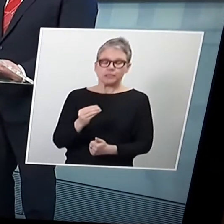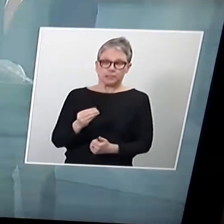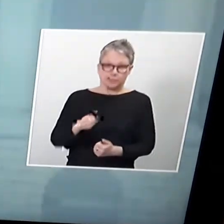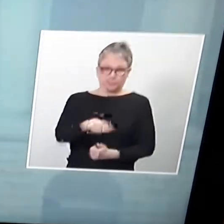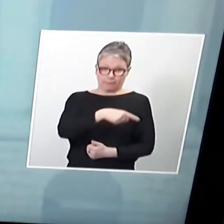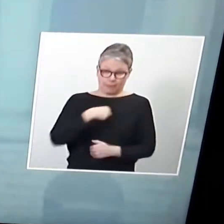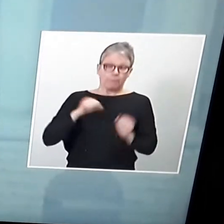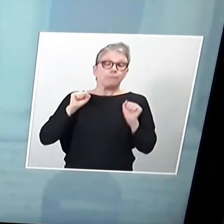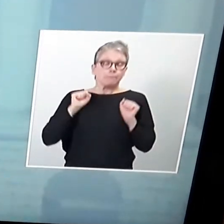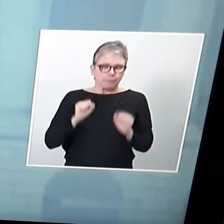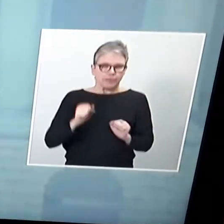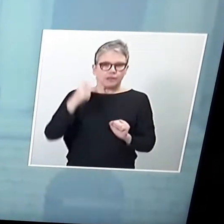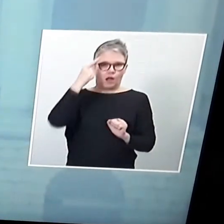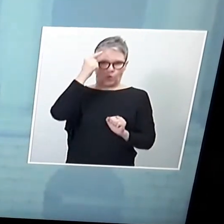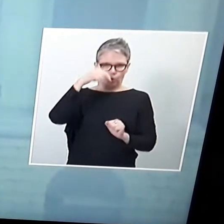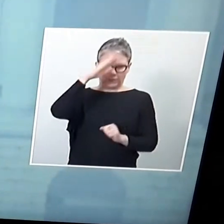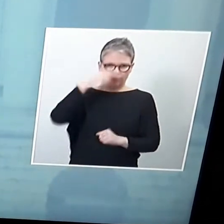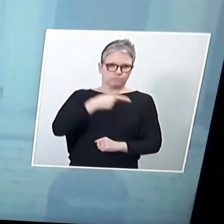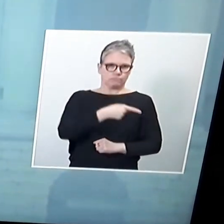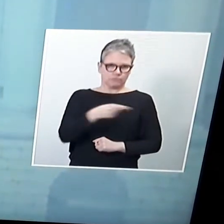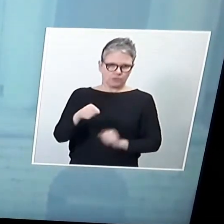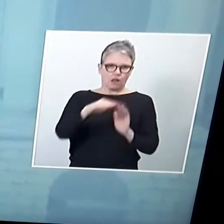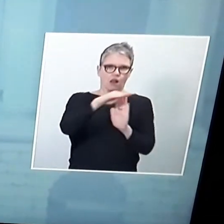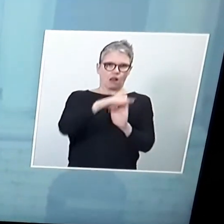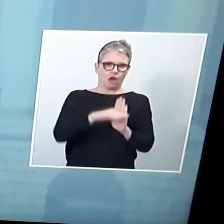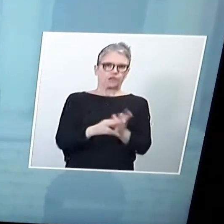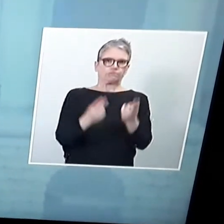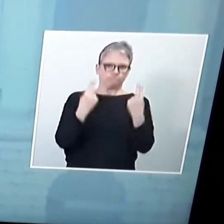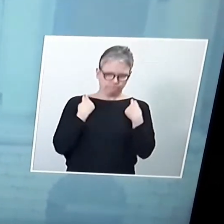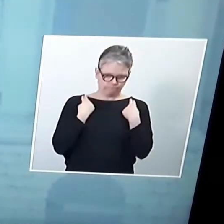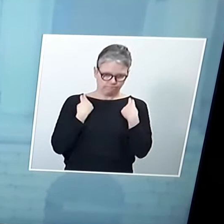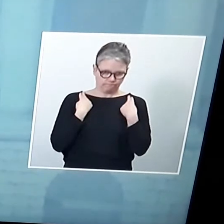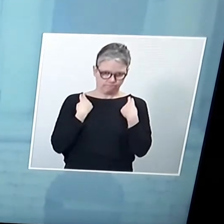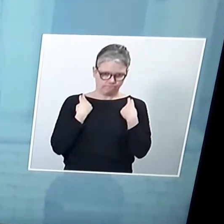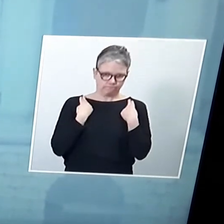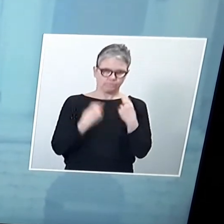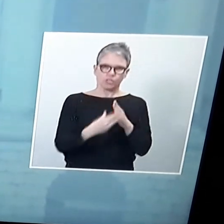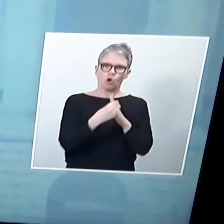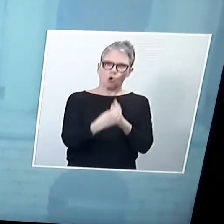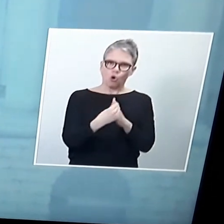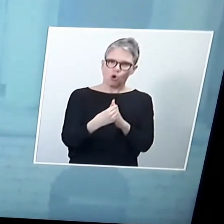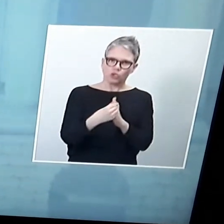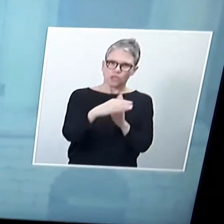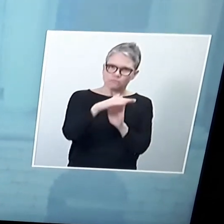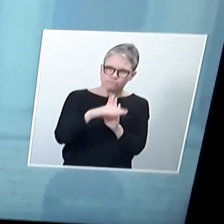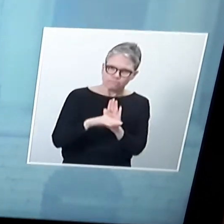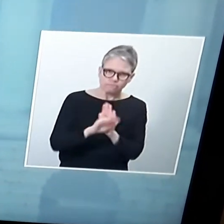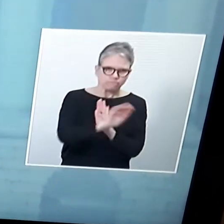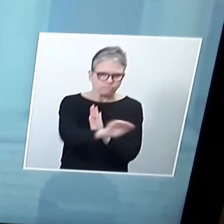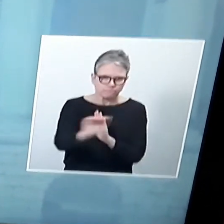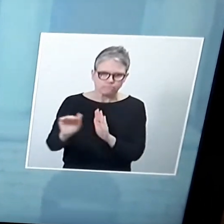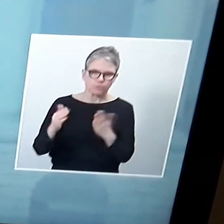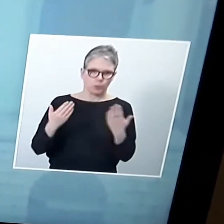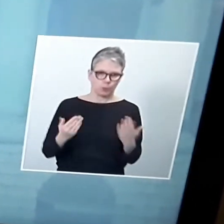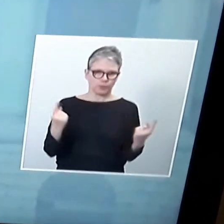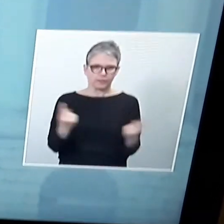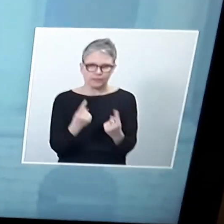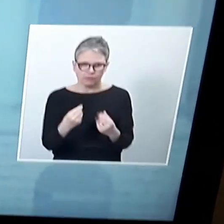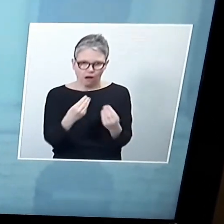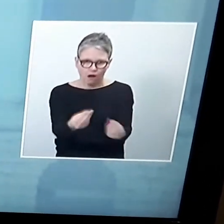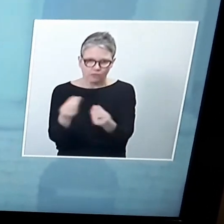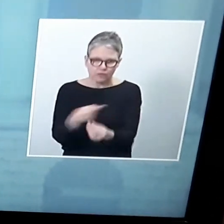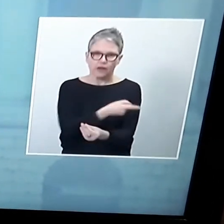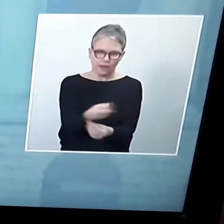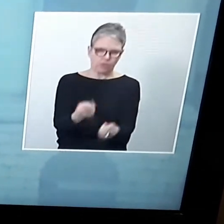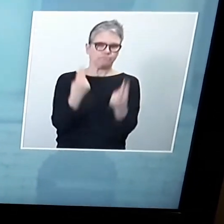siihen, että ihmiset noudattavat lakia ja noudattavat niitä ohjeita, joita heille tällaisessa tilanteessa